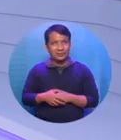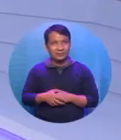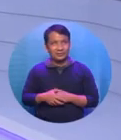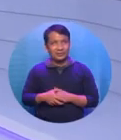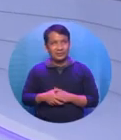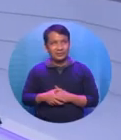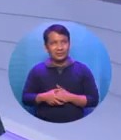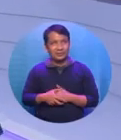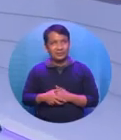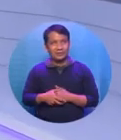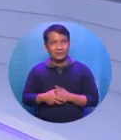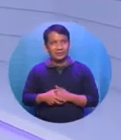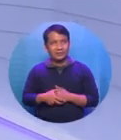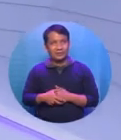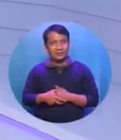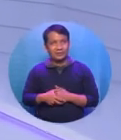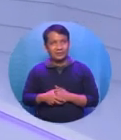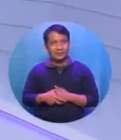And last! Three!